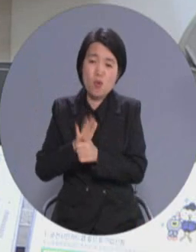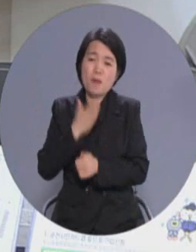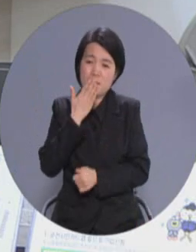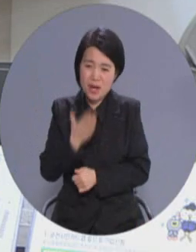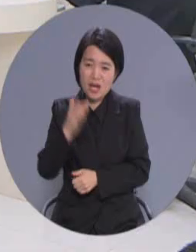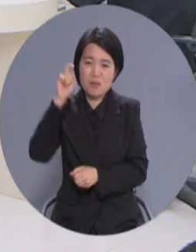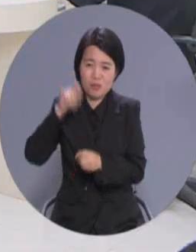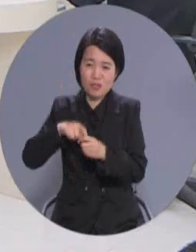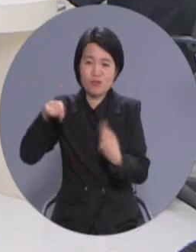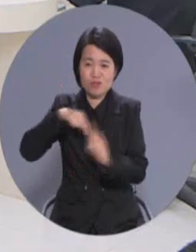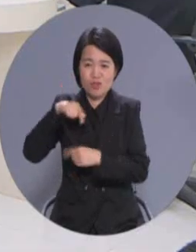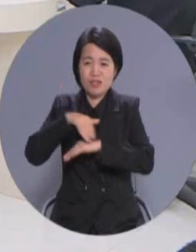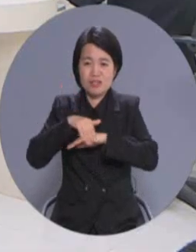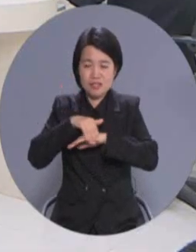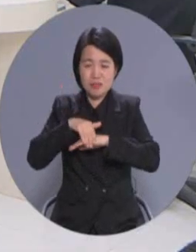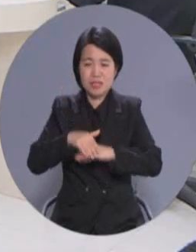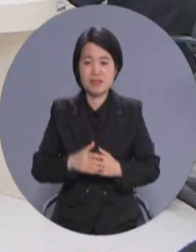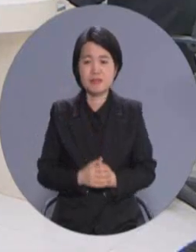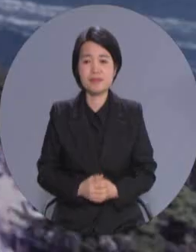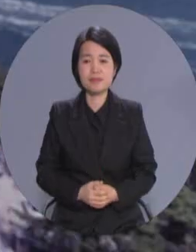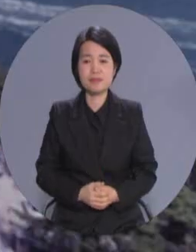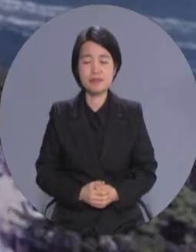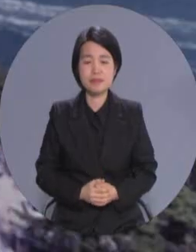있을 것으로 보고 있습니다.